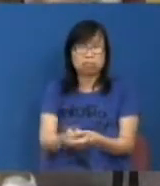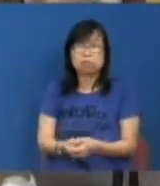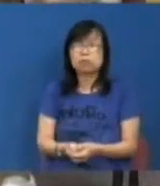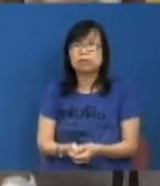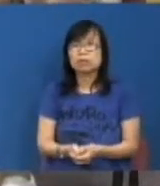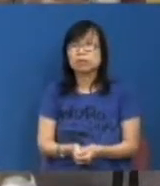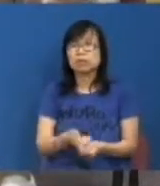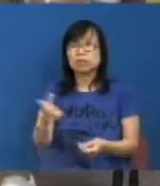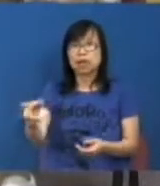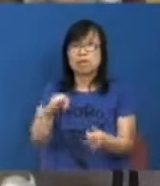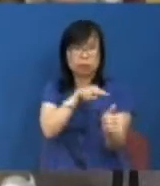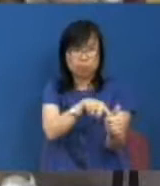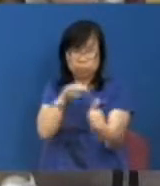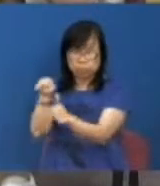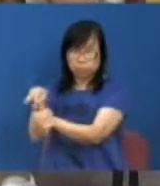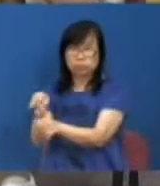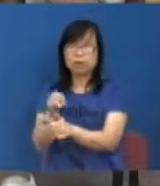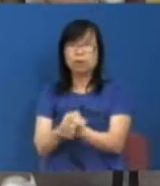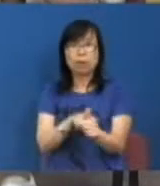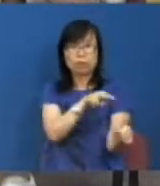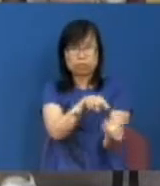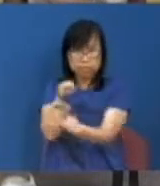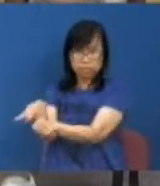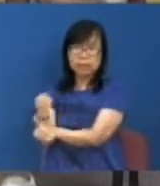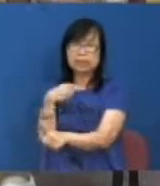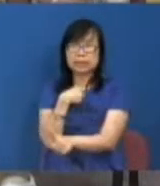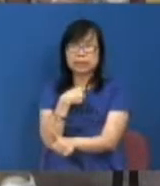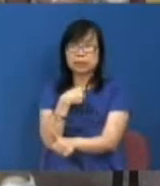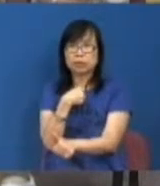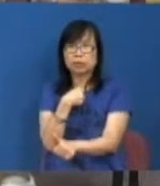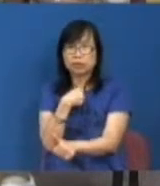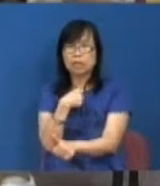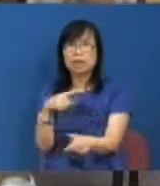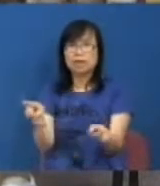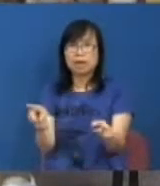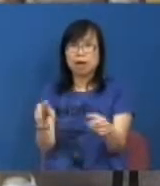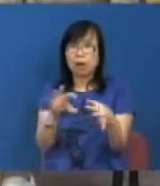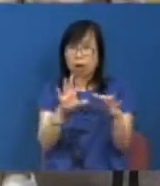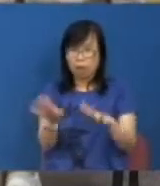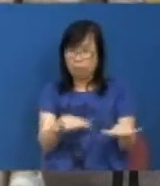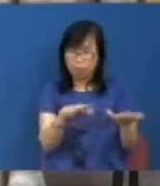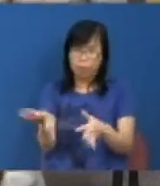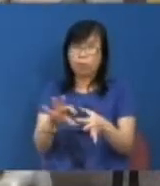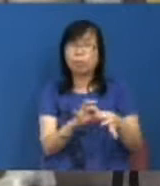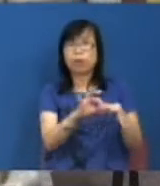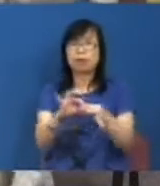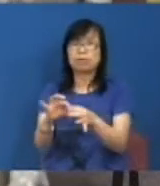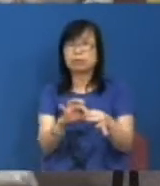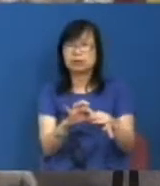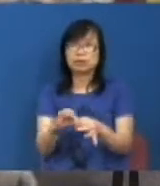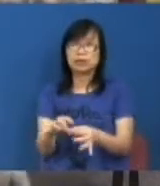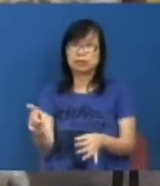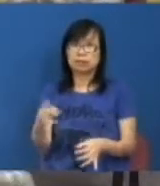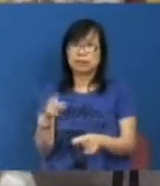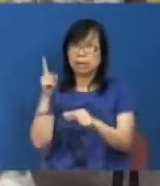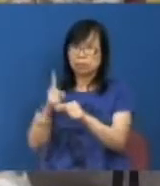個管制同埋嗰個控制嗰方面咧，係需要即係大力海關啊， 好多時候都 要做好多嘢。 即係中央嗰